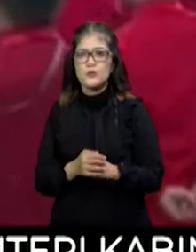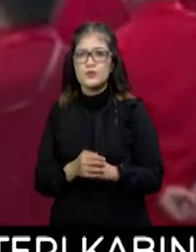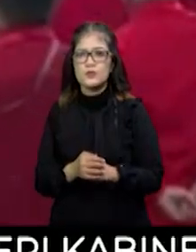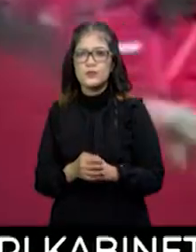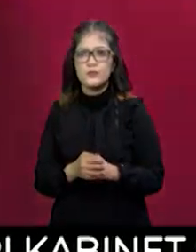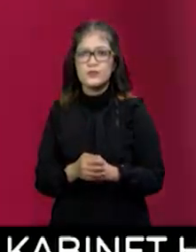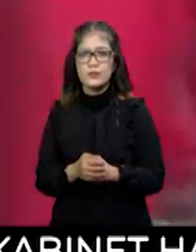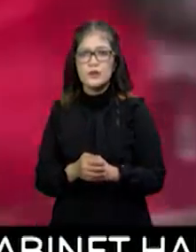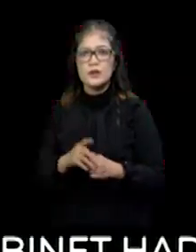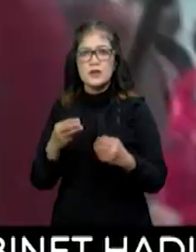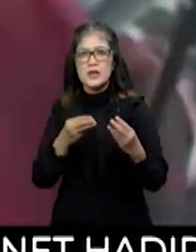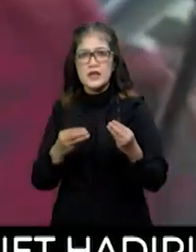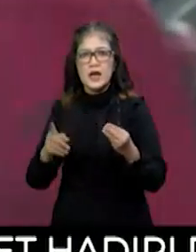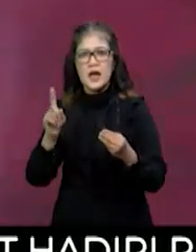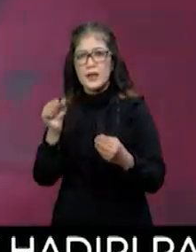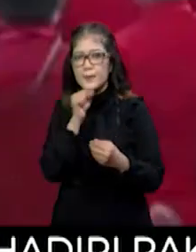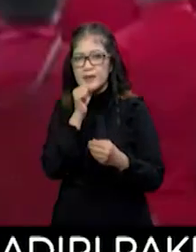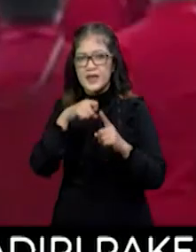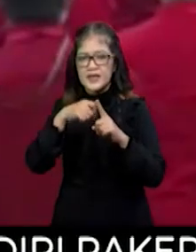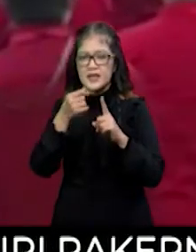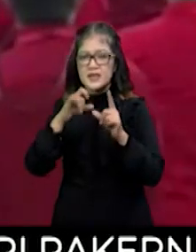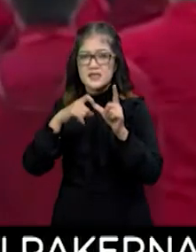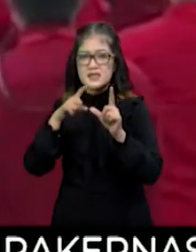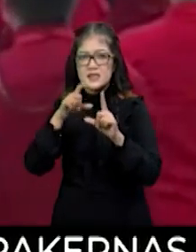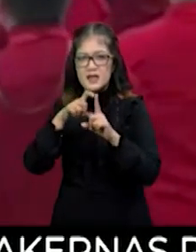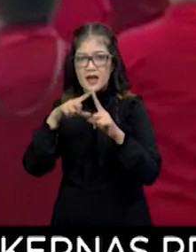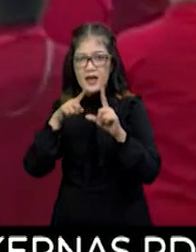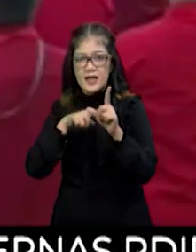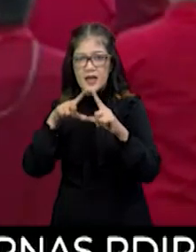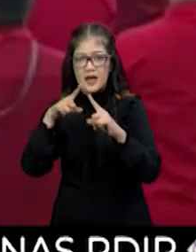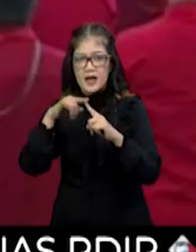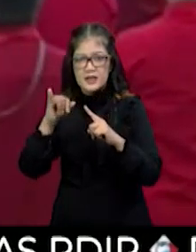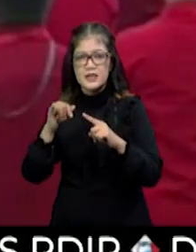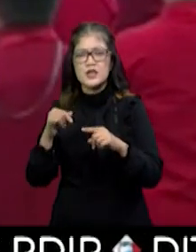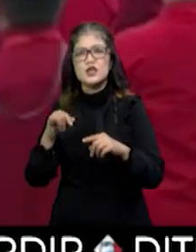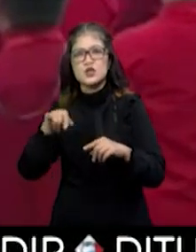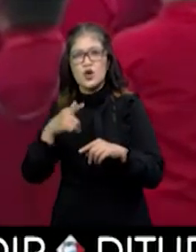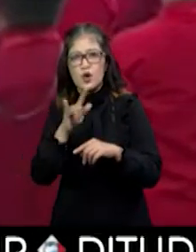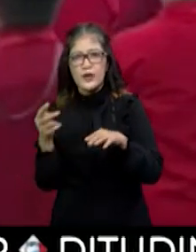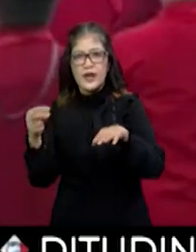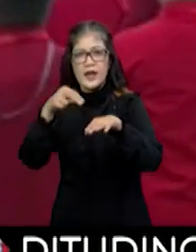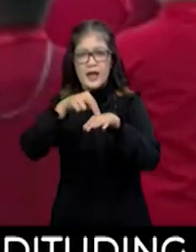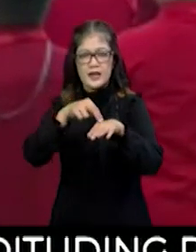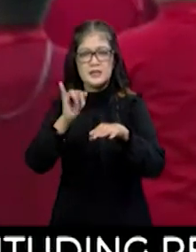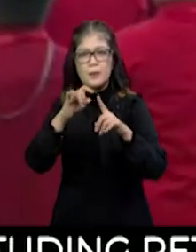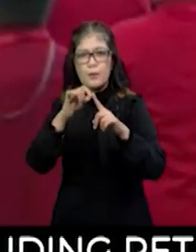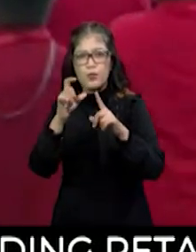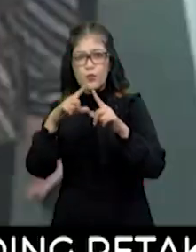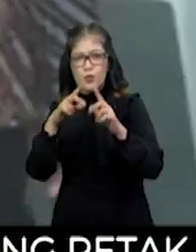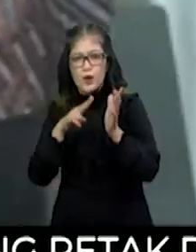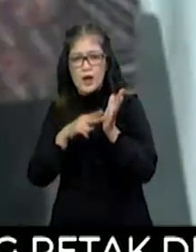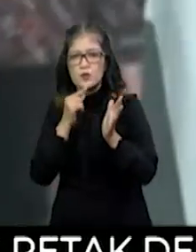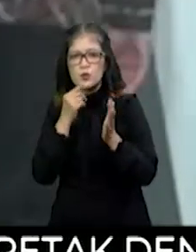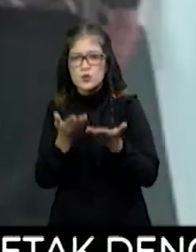yang juga merupakan kader PDIP Jokowi naik keatas panggung ditemani ketua DPR Puan Maharani kepala analisa dan pengendali situasi DPP